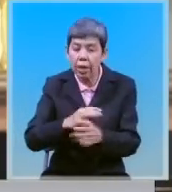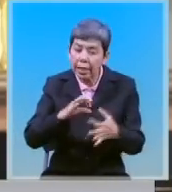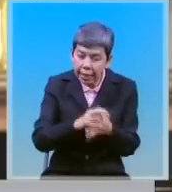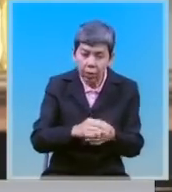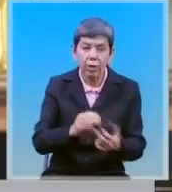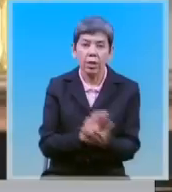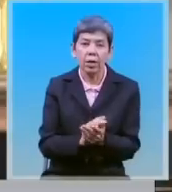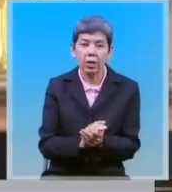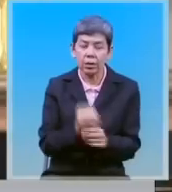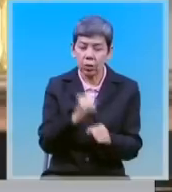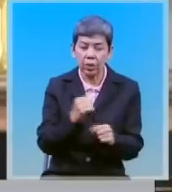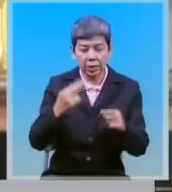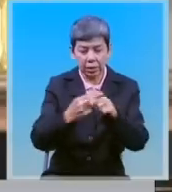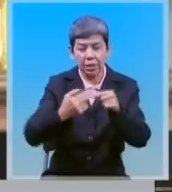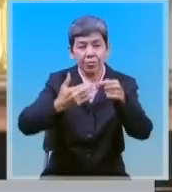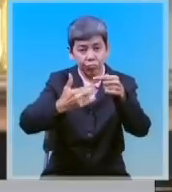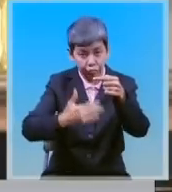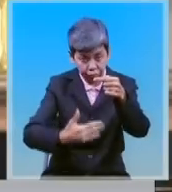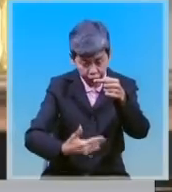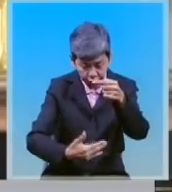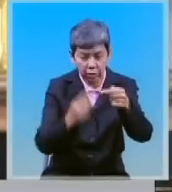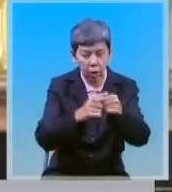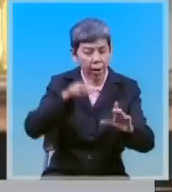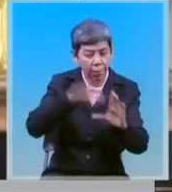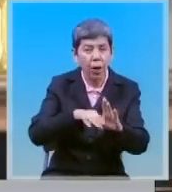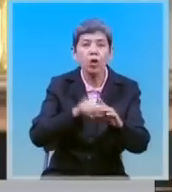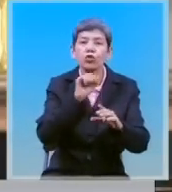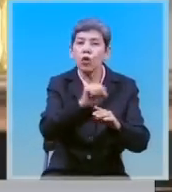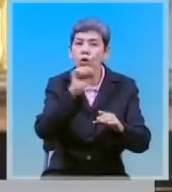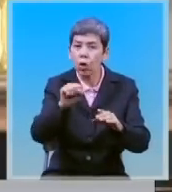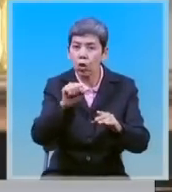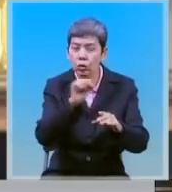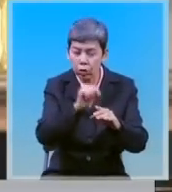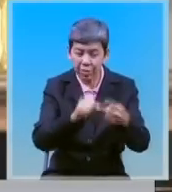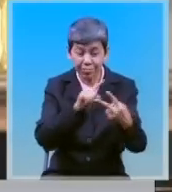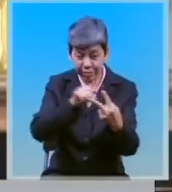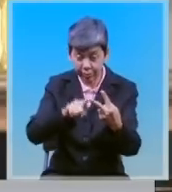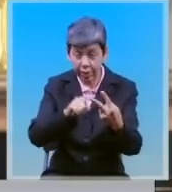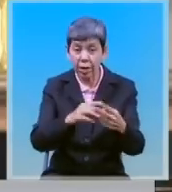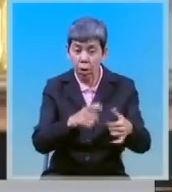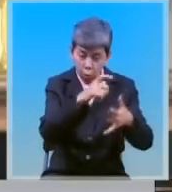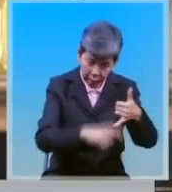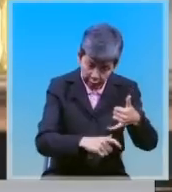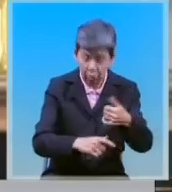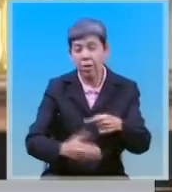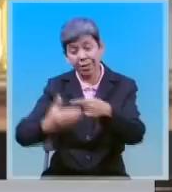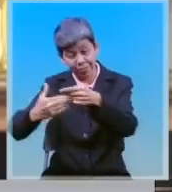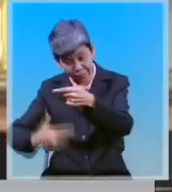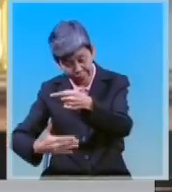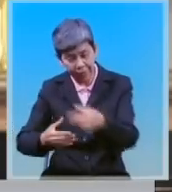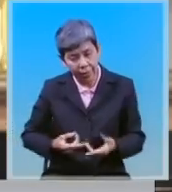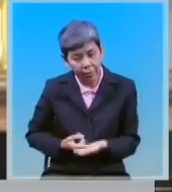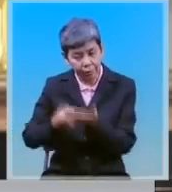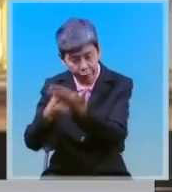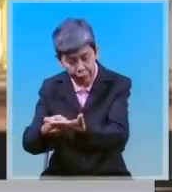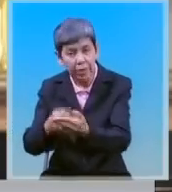งบัญชีรายชื่อผู้สมัครแบบสบัญชีรายชื่อนำส่งรายชื่อผู้ที่รับ